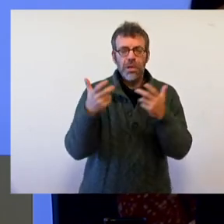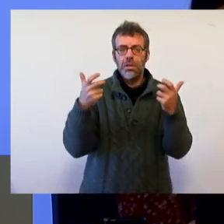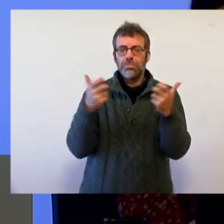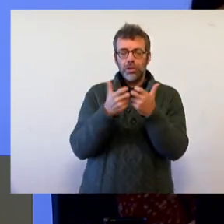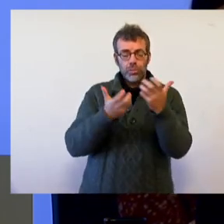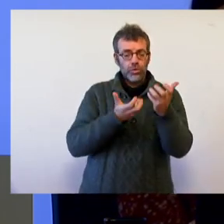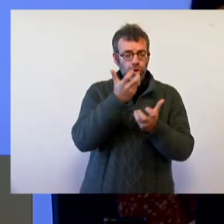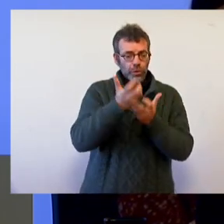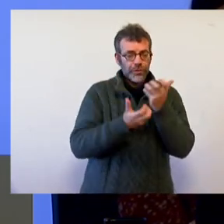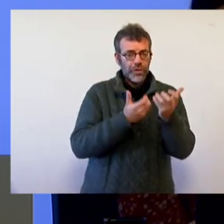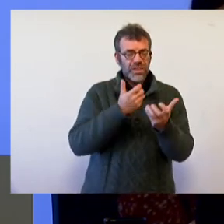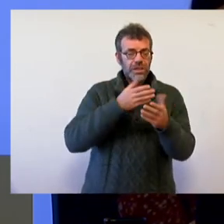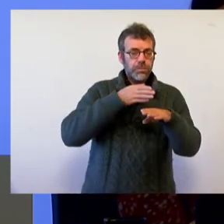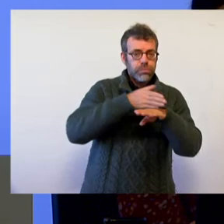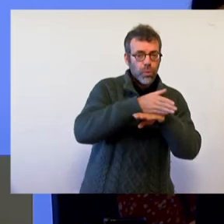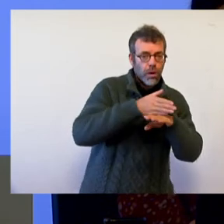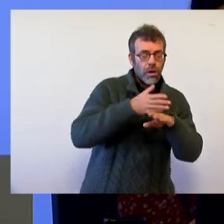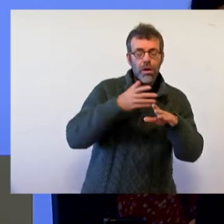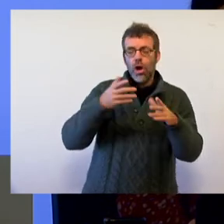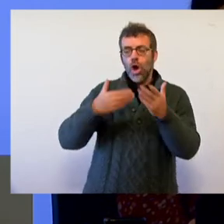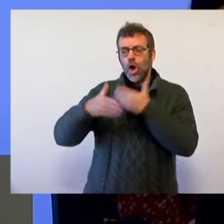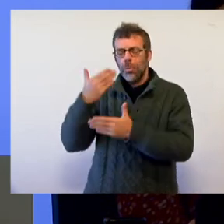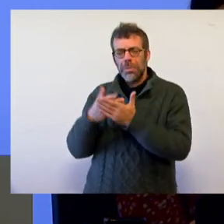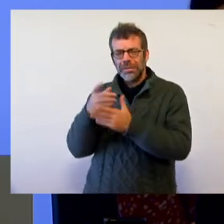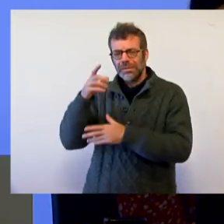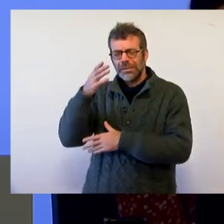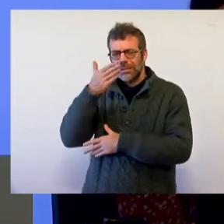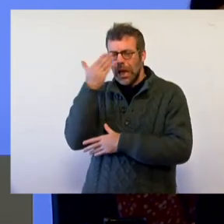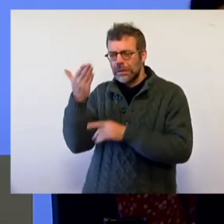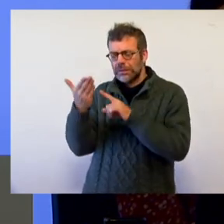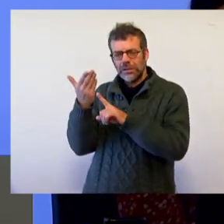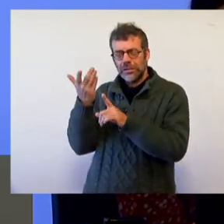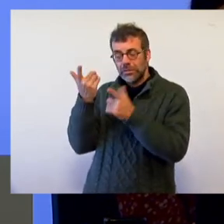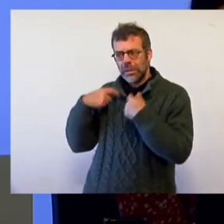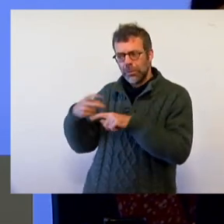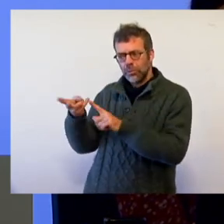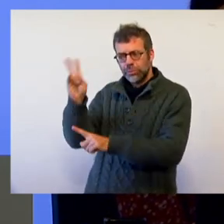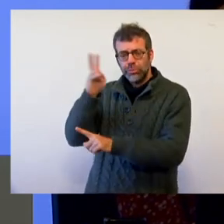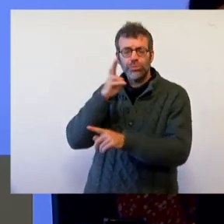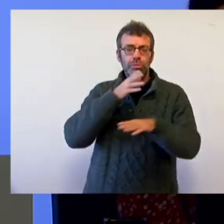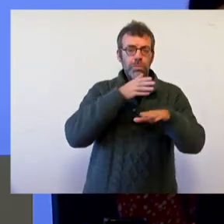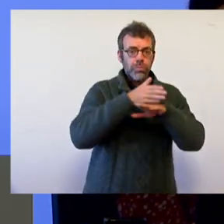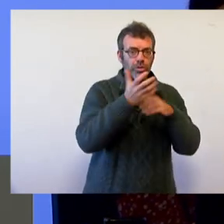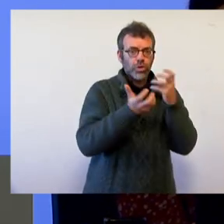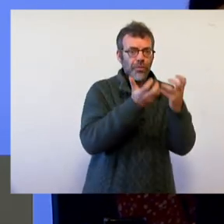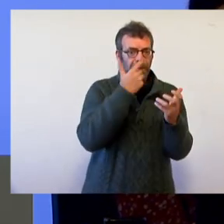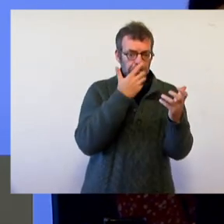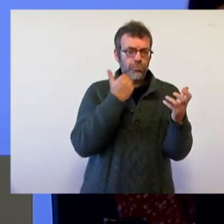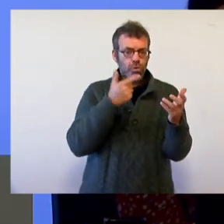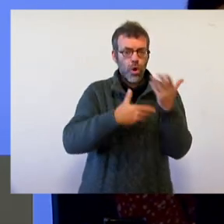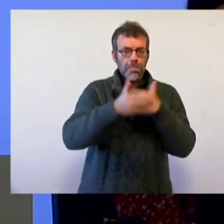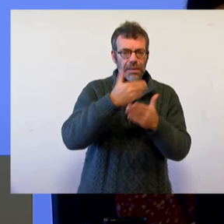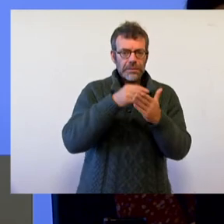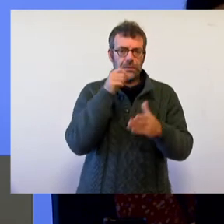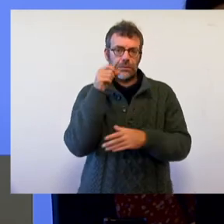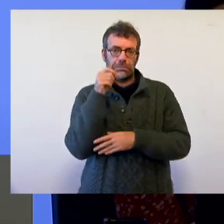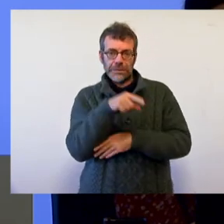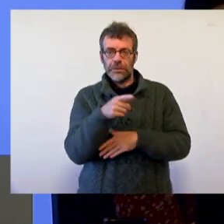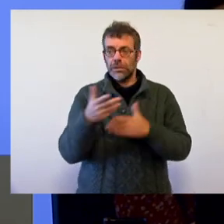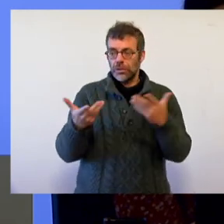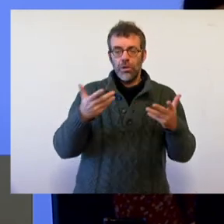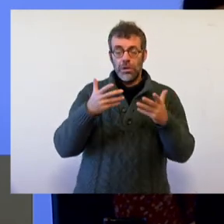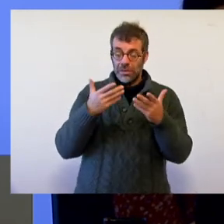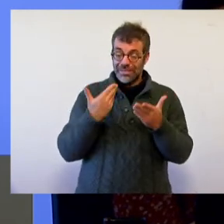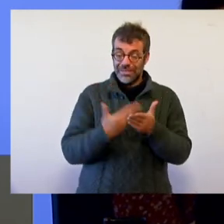ou à certaines énergies qui nous coûtent très cher. Ce sont des investissements qui font des marges de manœuvre.